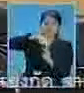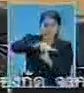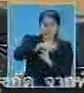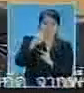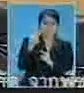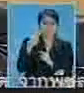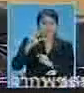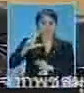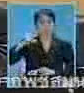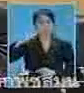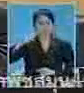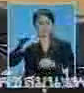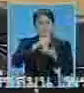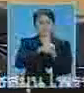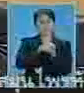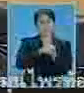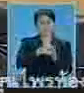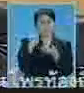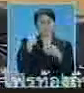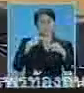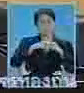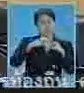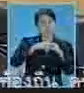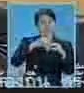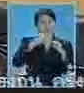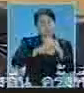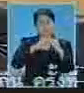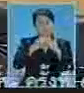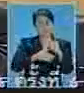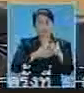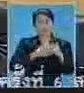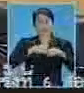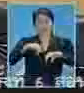ใช้บริการ 3G เราก็ได้ดำเนิน